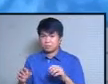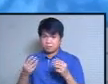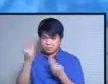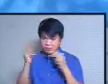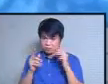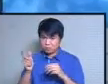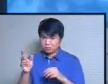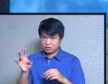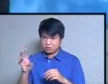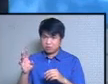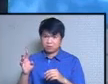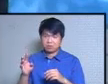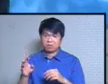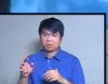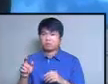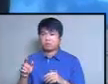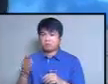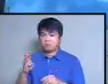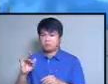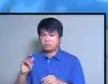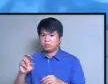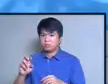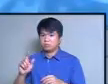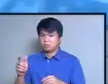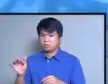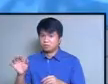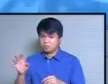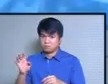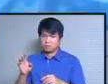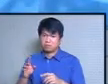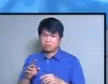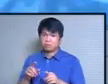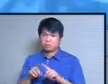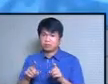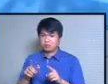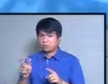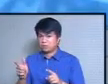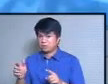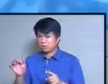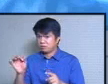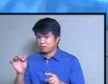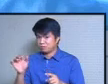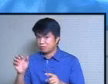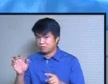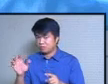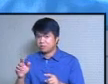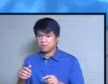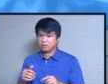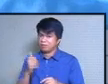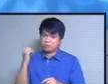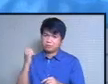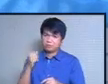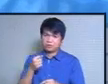at Brunei sa taong 2019. Pero taong 2015, inanunsyo ng Brunei na kailangan nitong umatras bilang host sa 2019